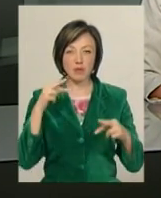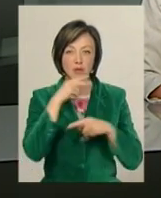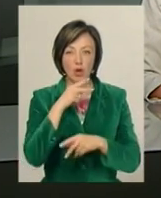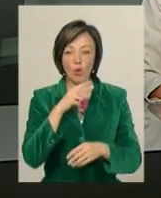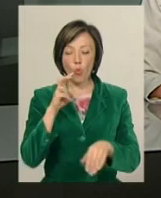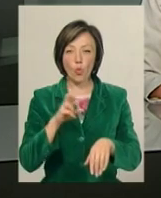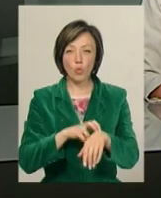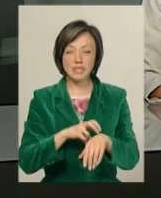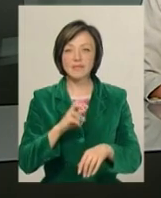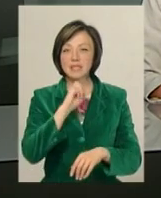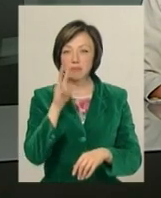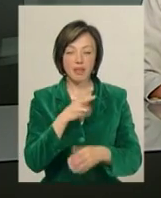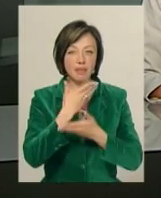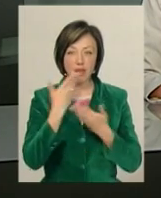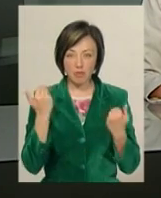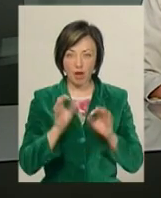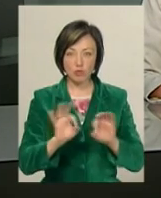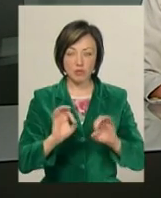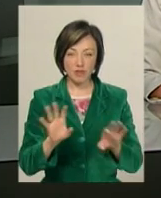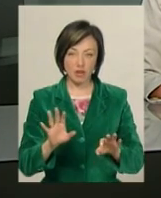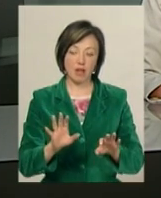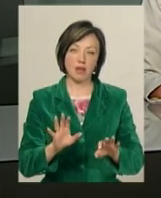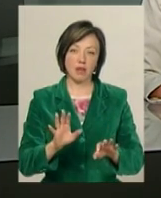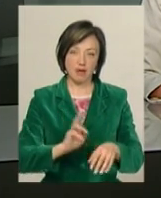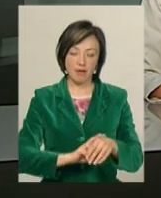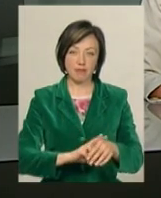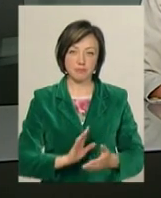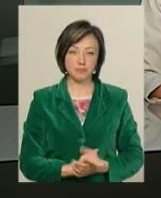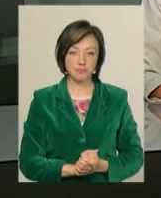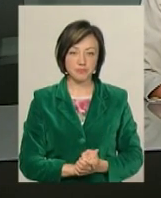немає, розповідає головний епідеміолог області Олександр Мирний.